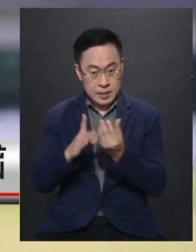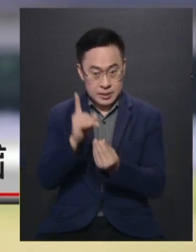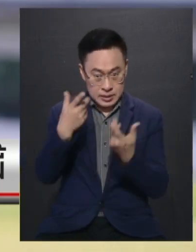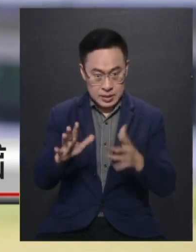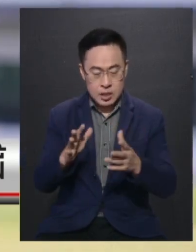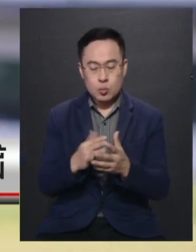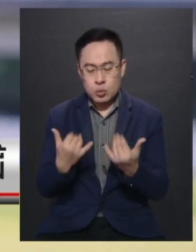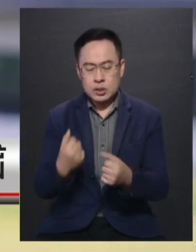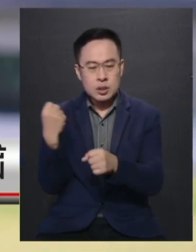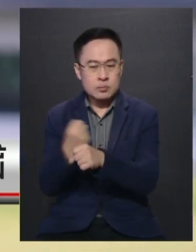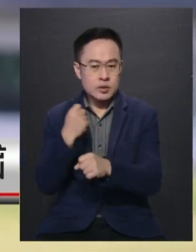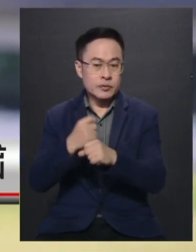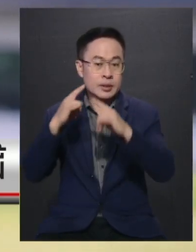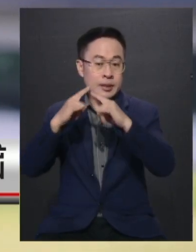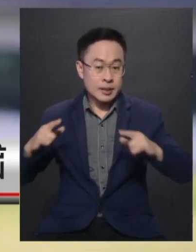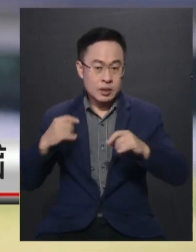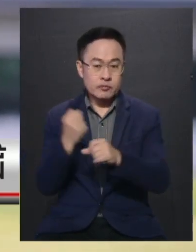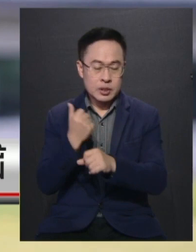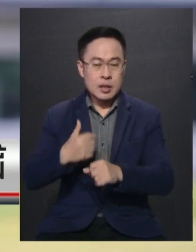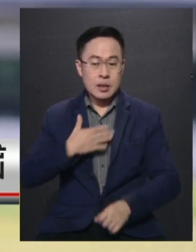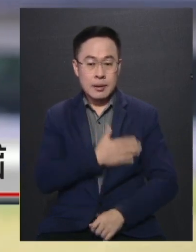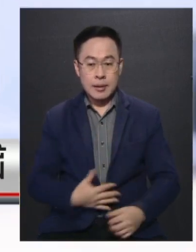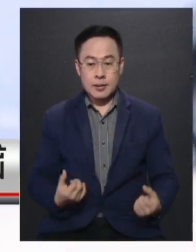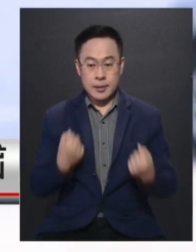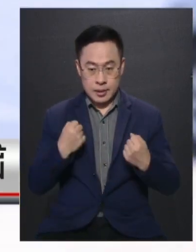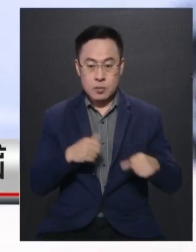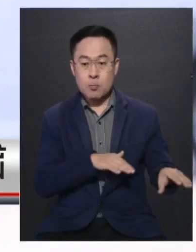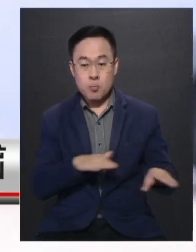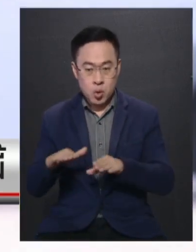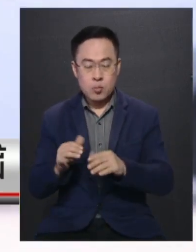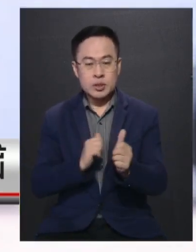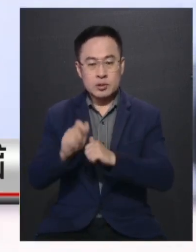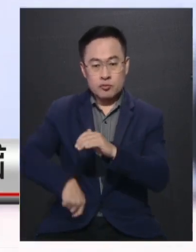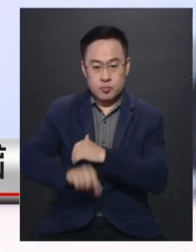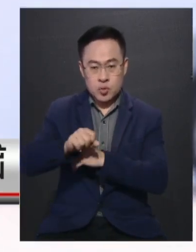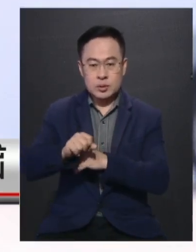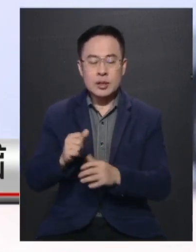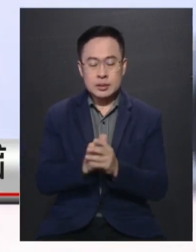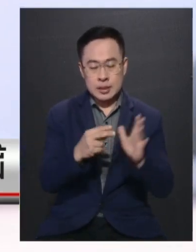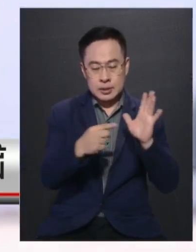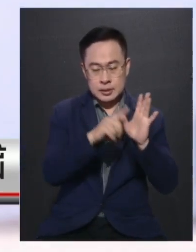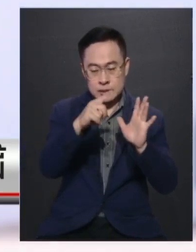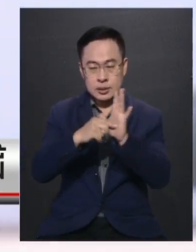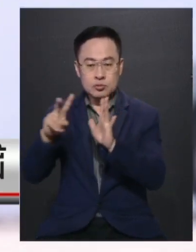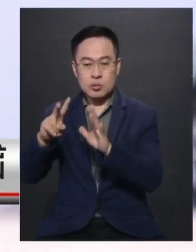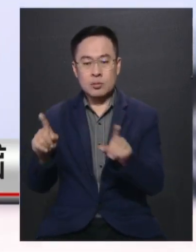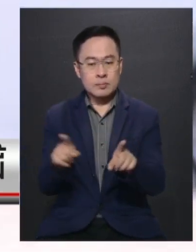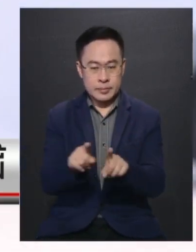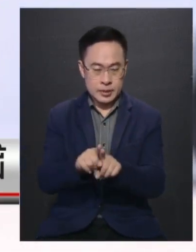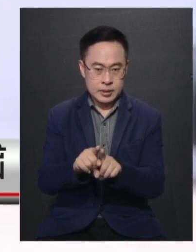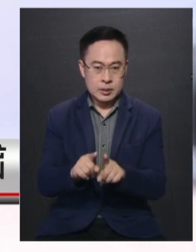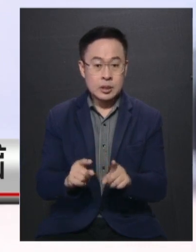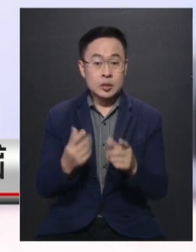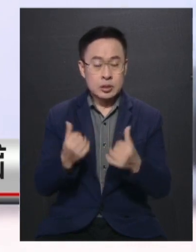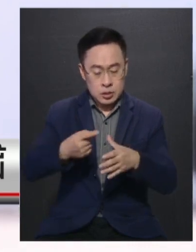ลับมาซ้อมตอนนี้ก็ยังถือว่าร่างกายยังสมบูรณ์อยู่พร้อมสำหรับเกมที่จะออกไปเยือนทั้ง2เกมขณะนี้